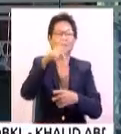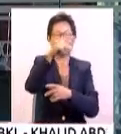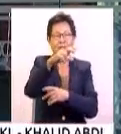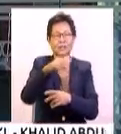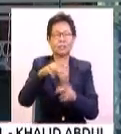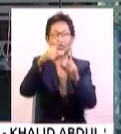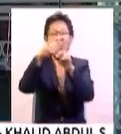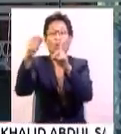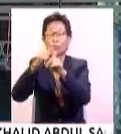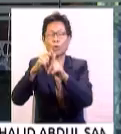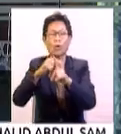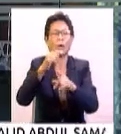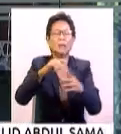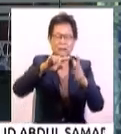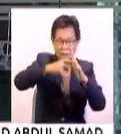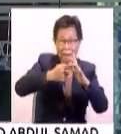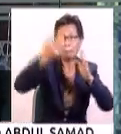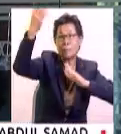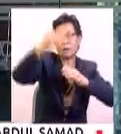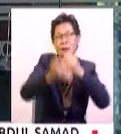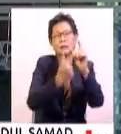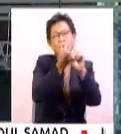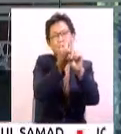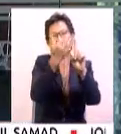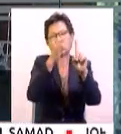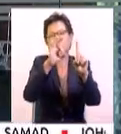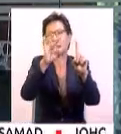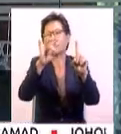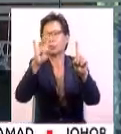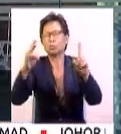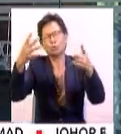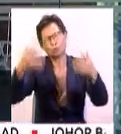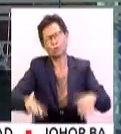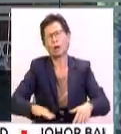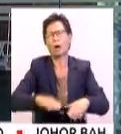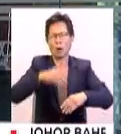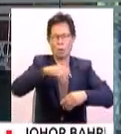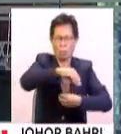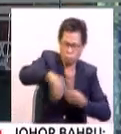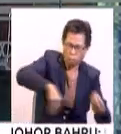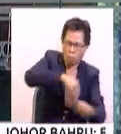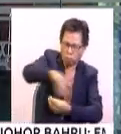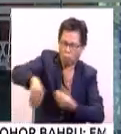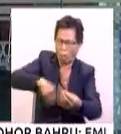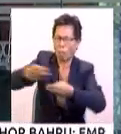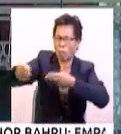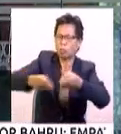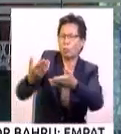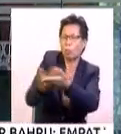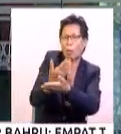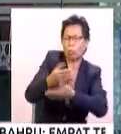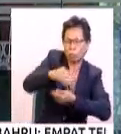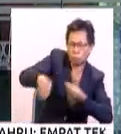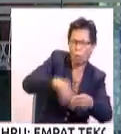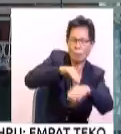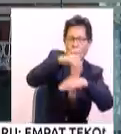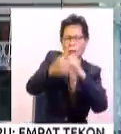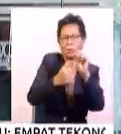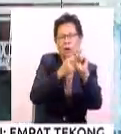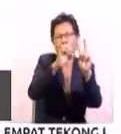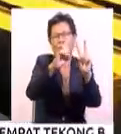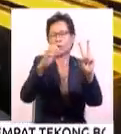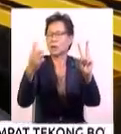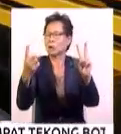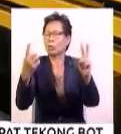di negara ini sejak tahun 1987 dan telah melalui proses pengambilalihan pengurusan baharu pada tahun